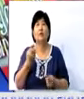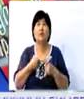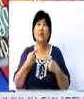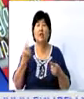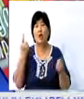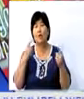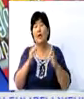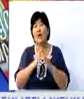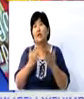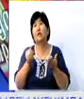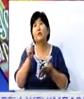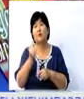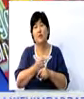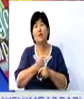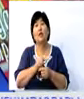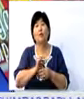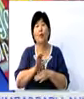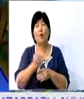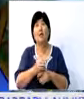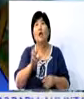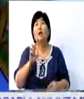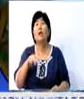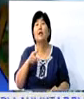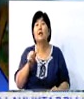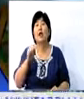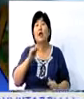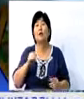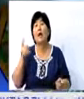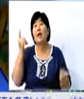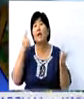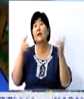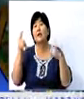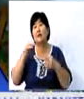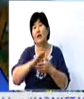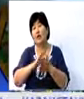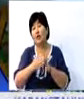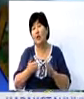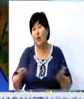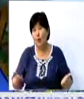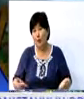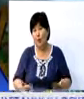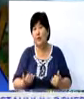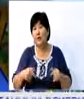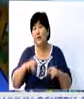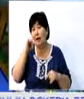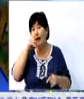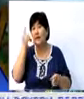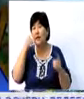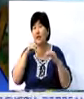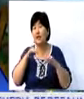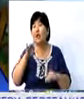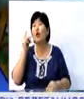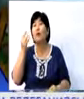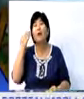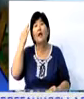мультфильмдерді де кітап етіп жасап қойған. Балдырған баланың санасын ертегі қалыптастырады, ал өміршеңдікпен өрілген қазақ ертегілері